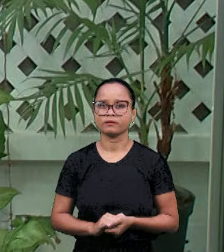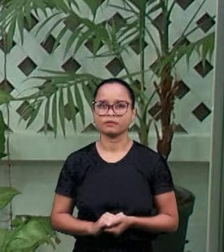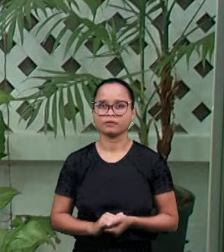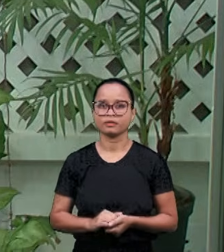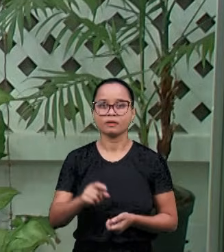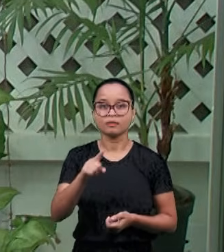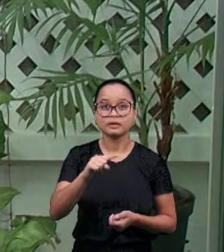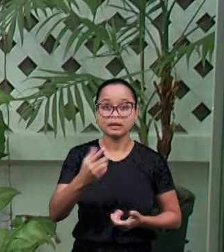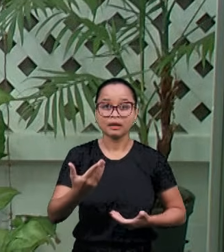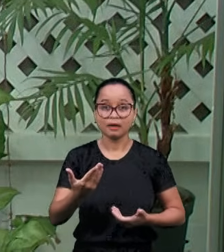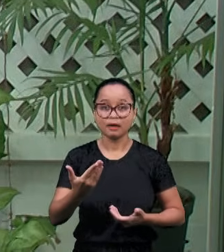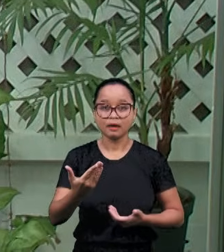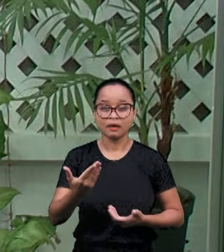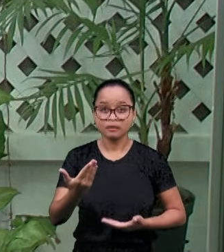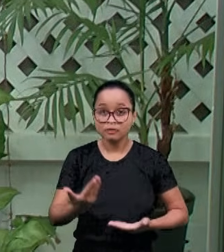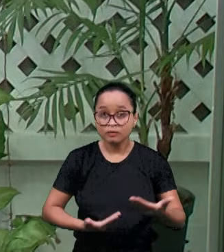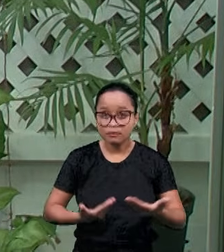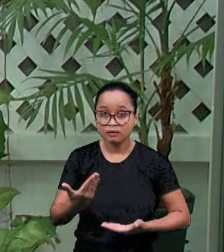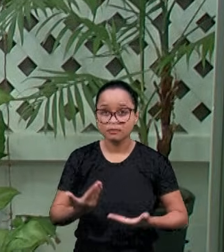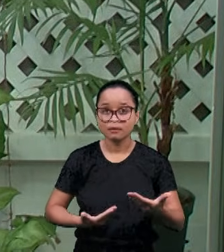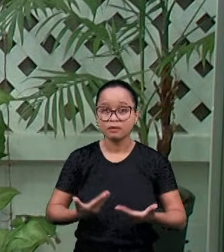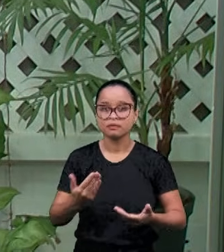les frères s'adressent toujours à nous